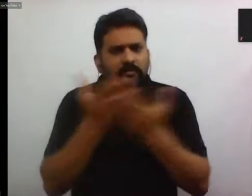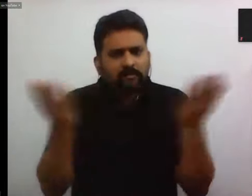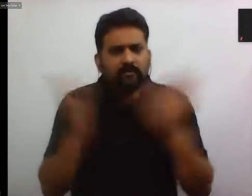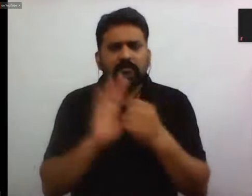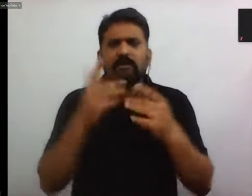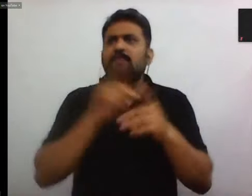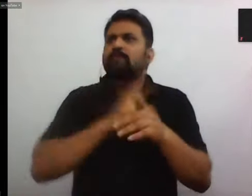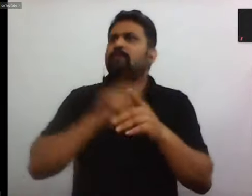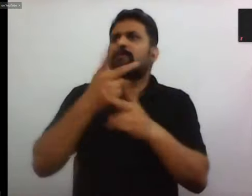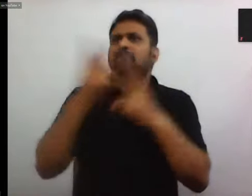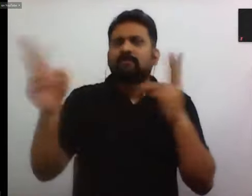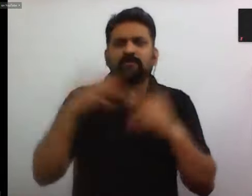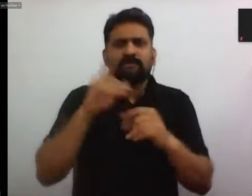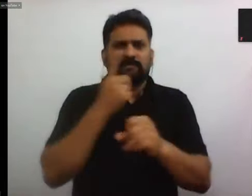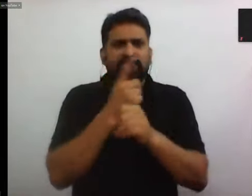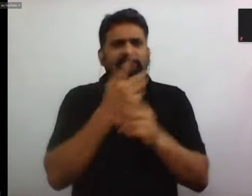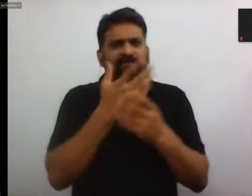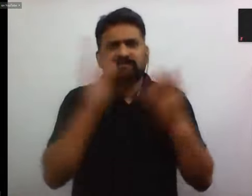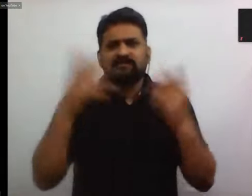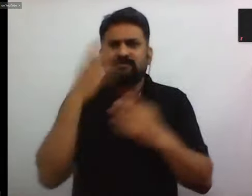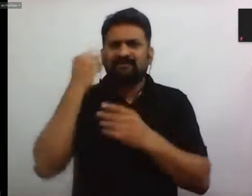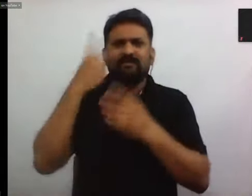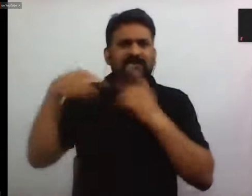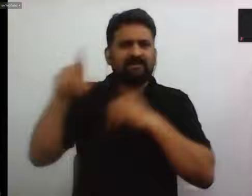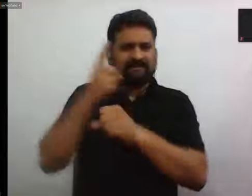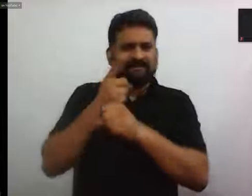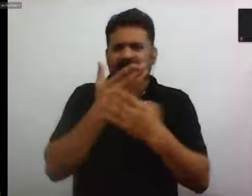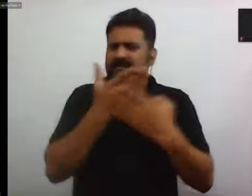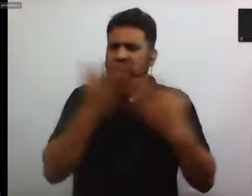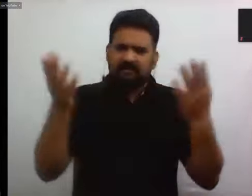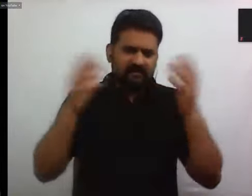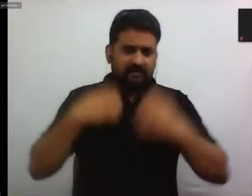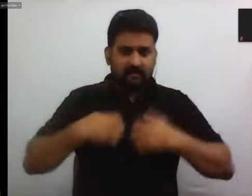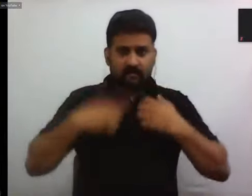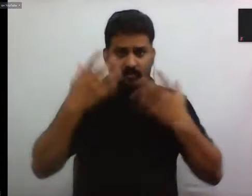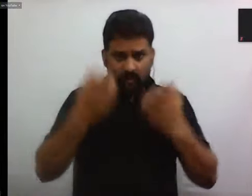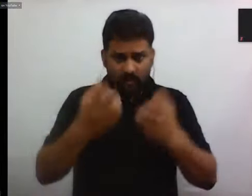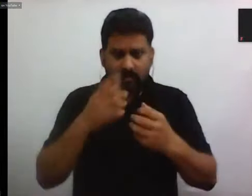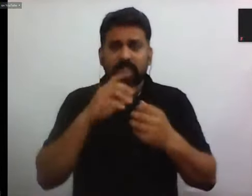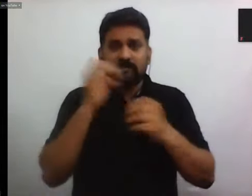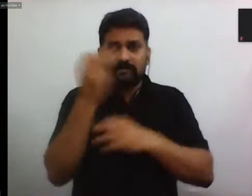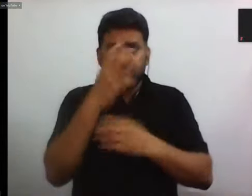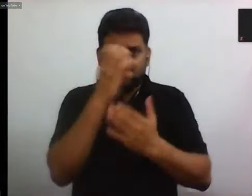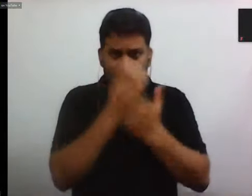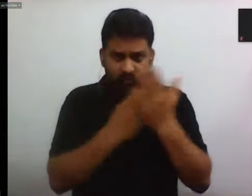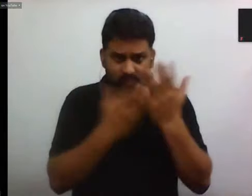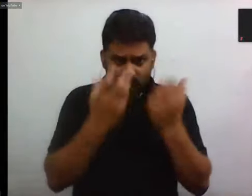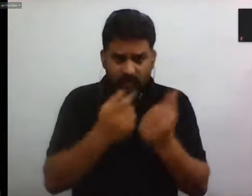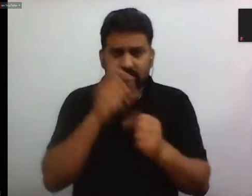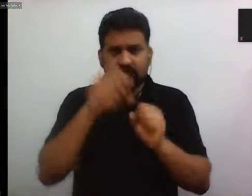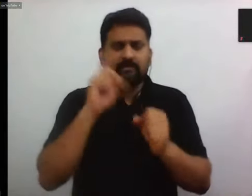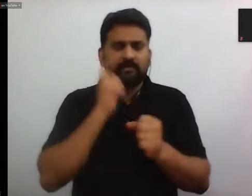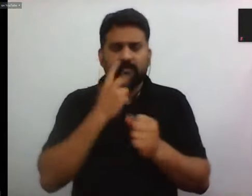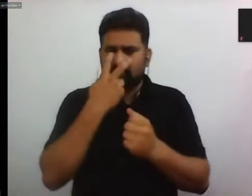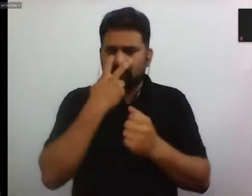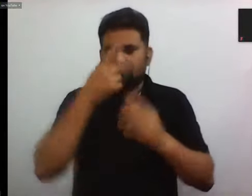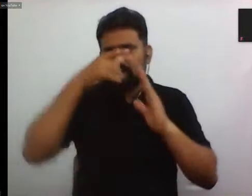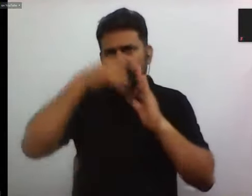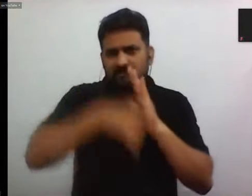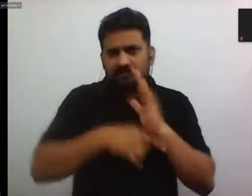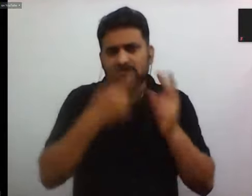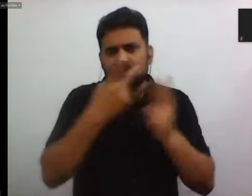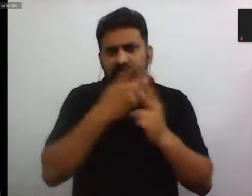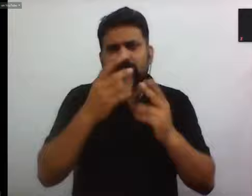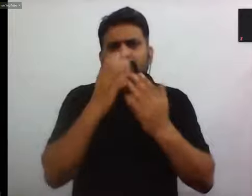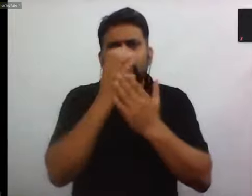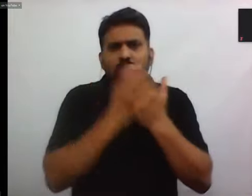हैं, एजुकेटर्स हैं, रेगुलर टीचर्स हैं, आप अगर वो कोर्स करना चाहते हैं 3 महीने का, तो आप डेफ ब्लाइंडनेस के बारे में और